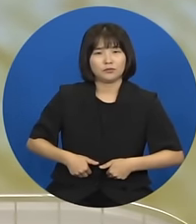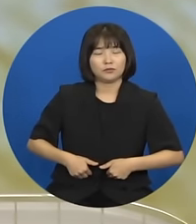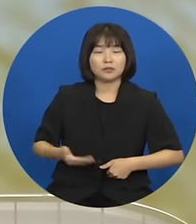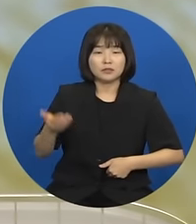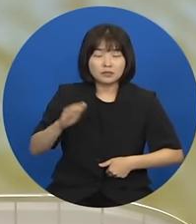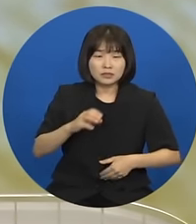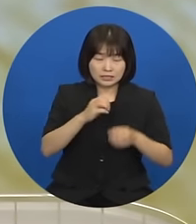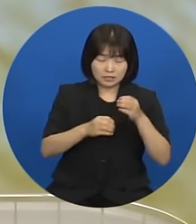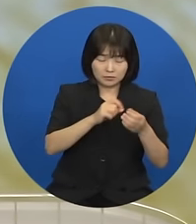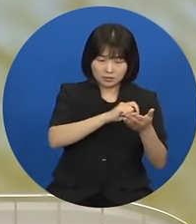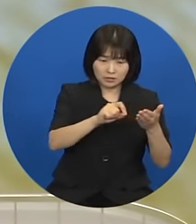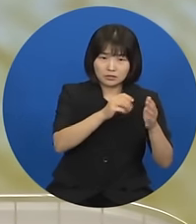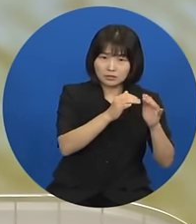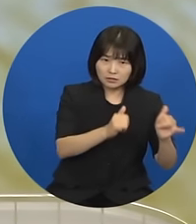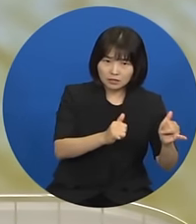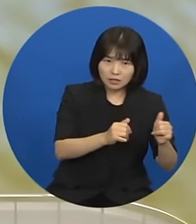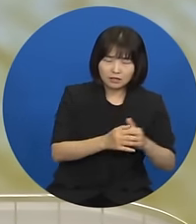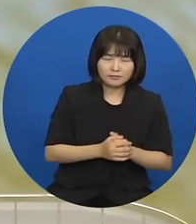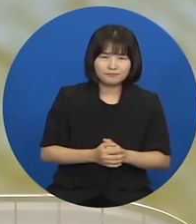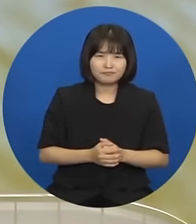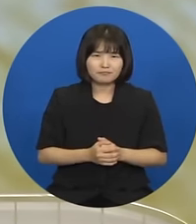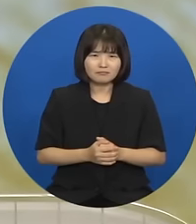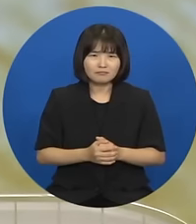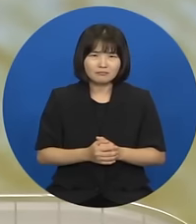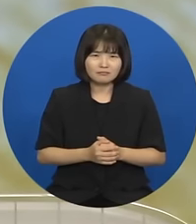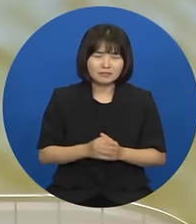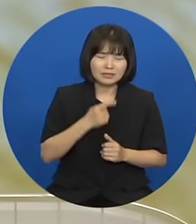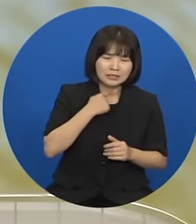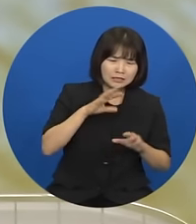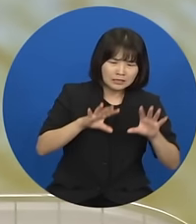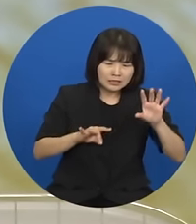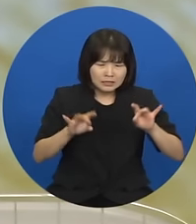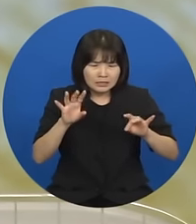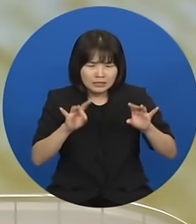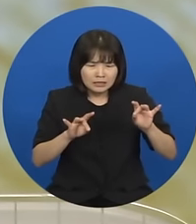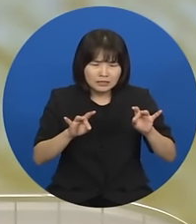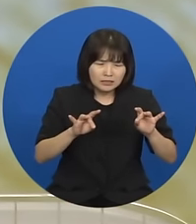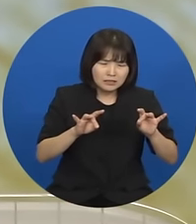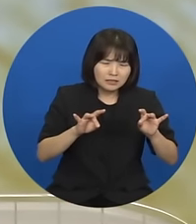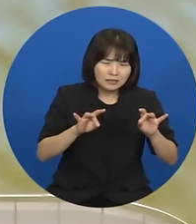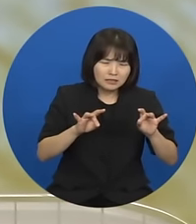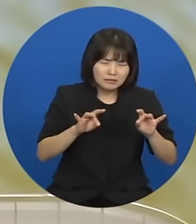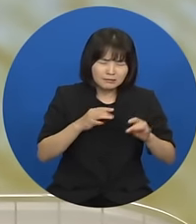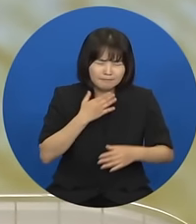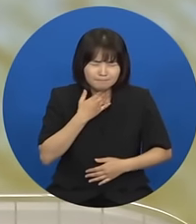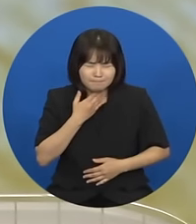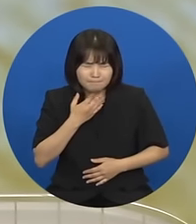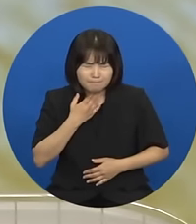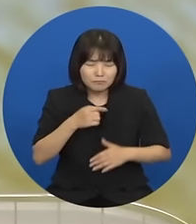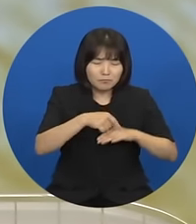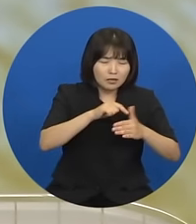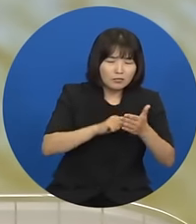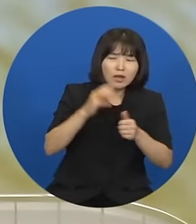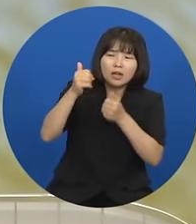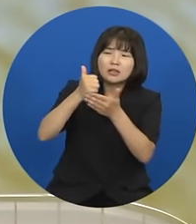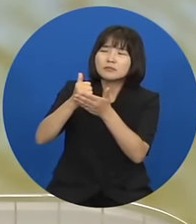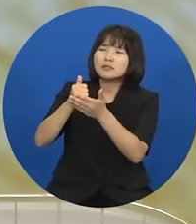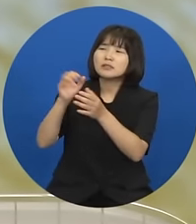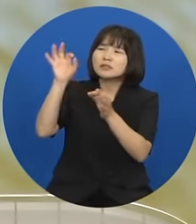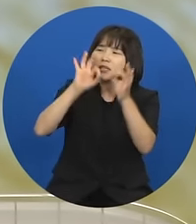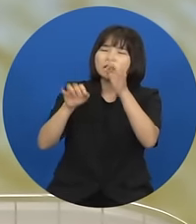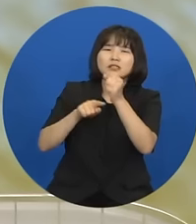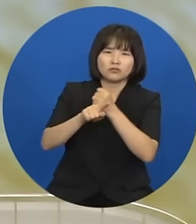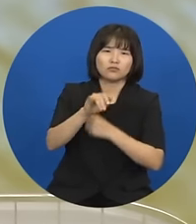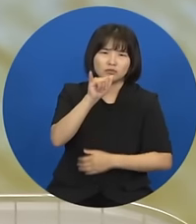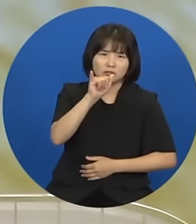시편의 기자가 지금 이 헐떡이는 심정으로 하나님을 찾을 수밖에 없는 이유가 있다는 것을 우리는 또한